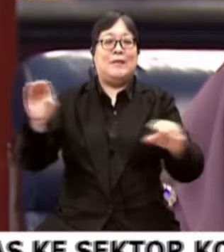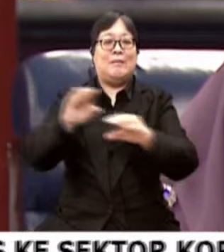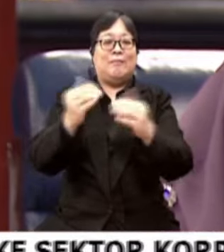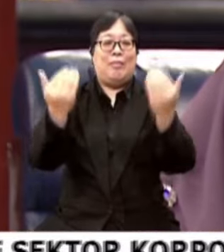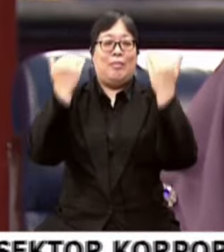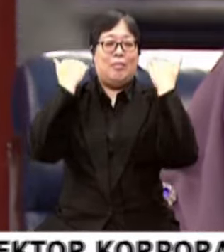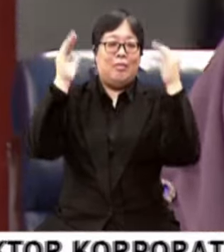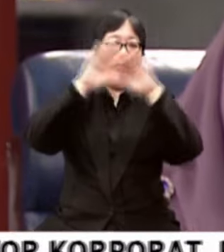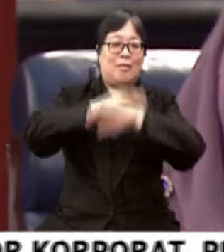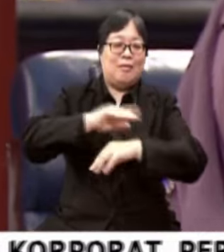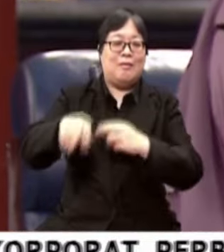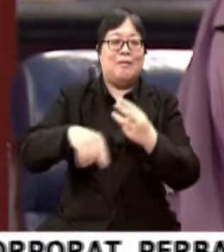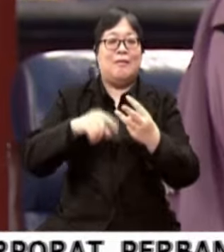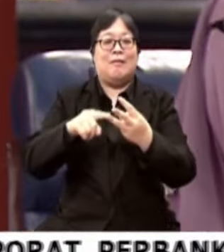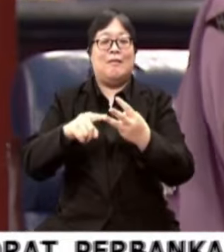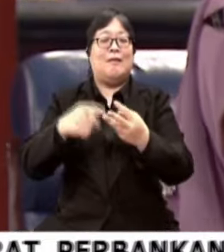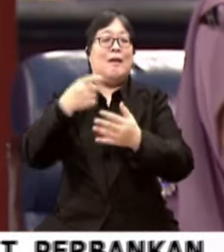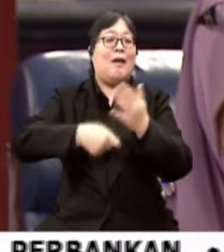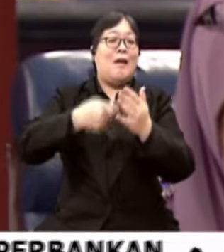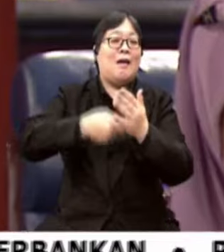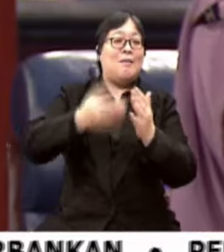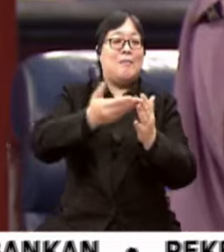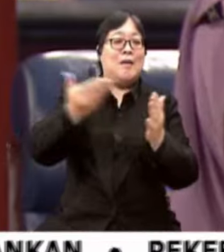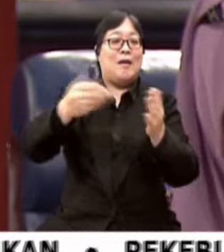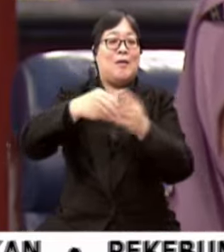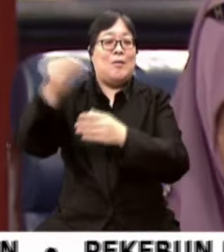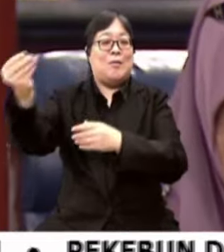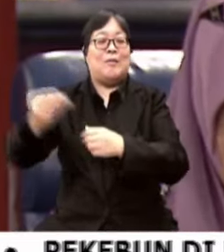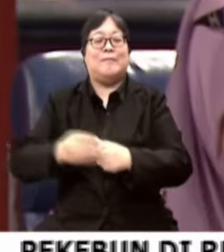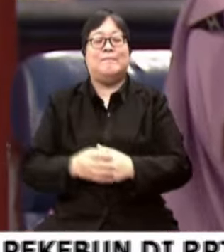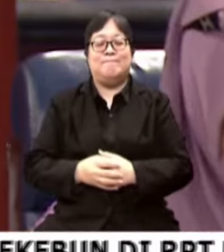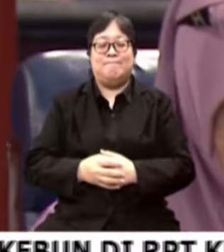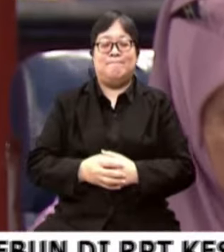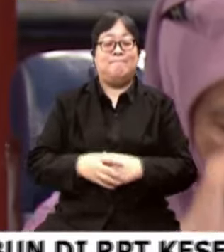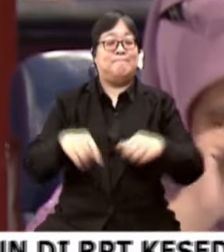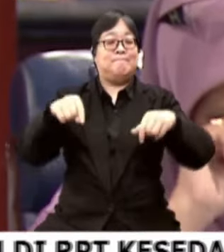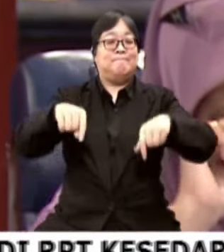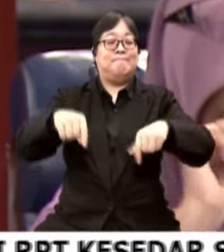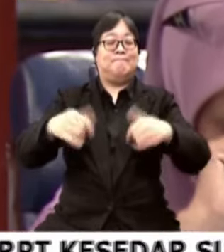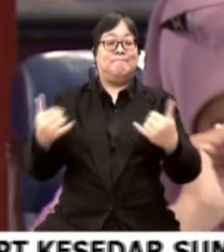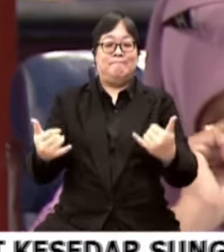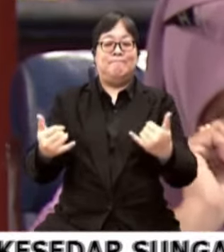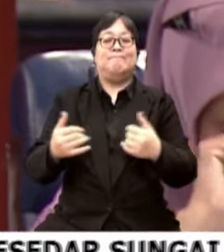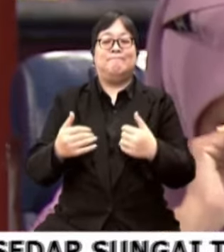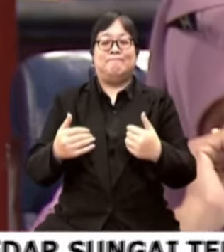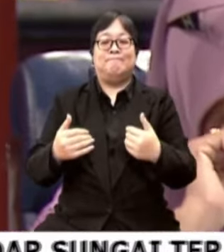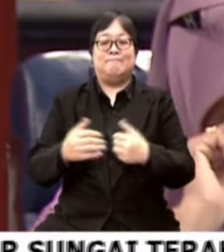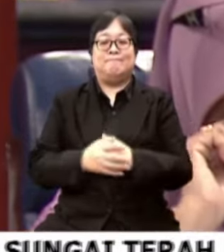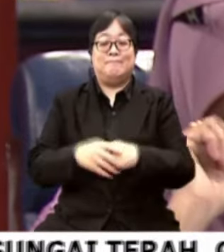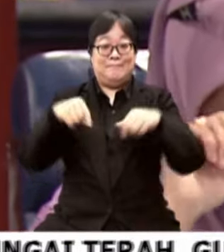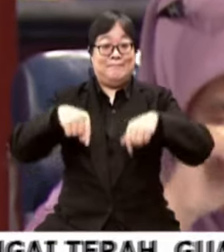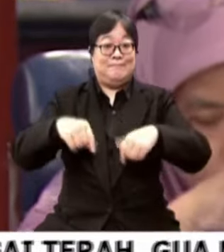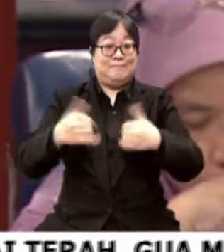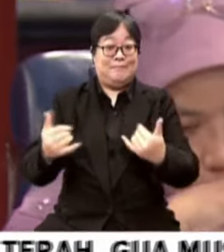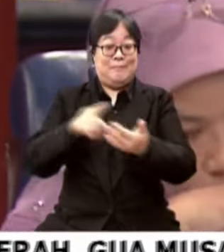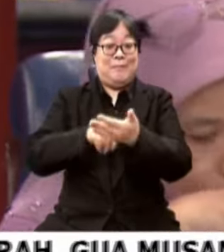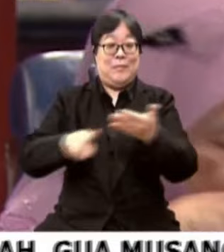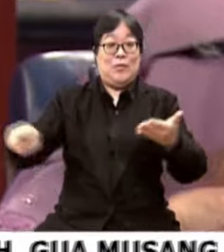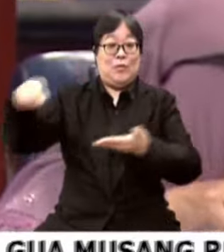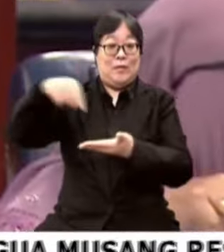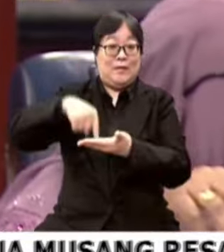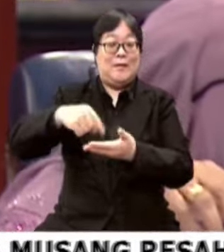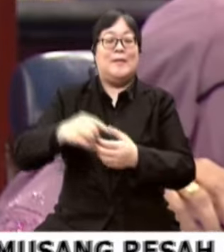kenaikan harga barang yang didorong oleh faktor luar dan pada ketika ini sedang berlangsung pada ketiga ini ya ini minggu ini